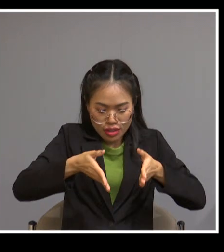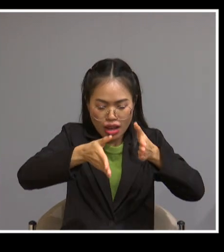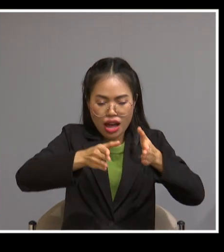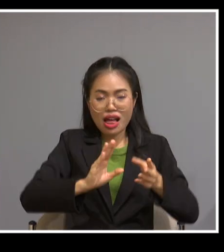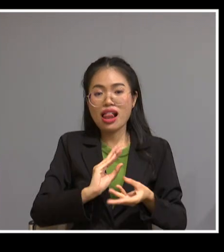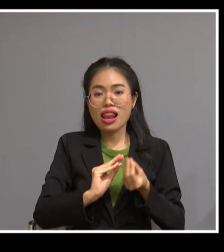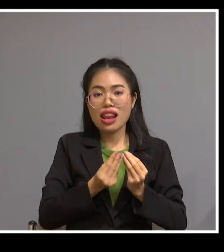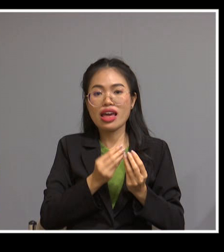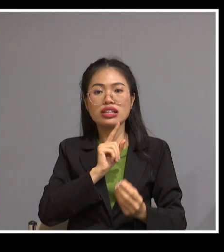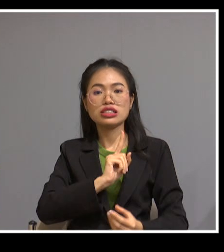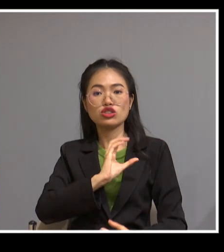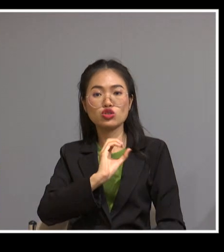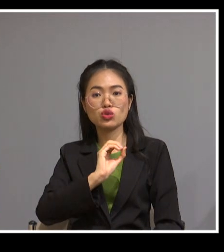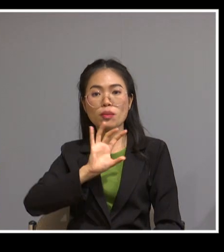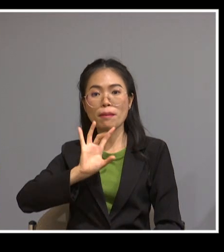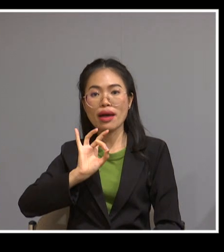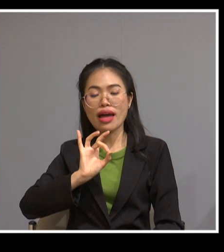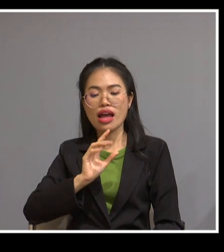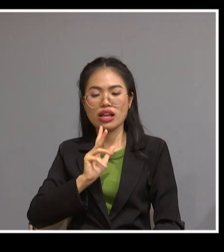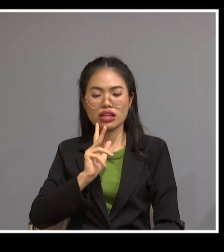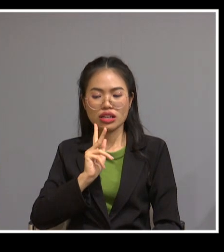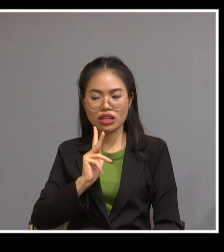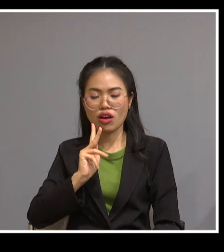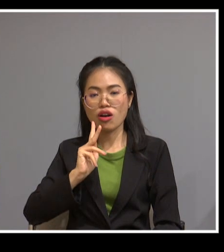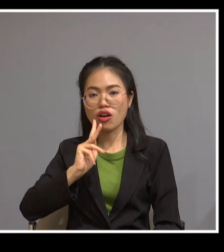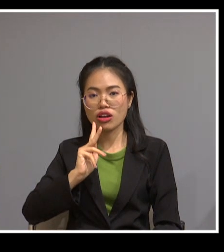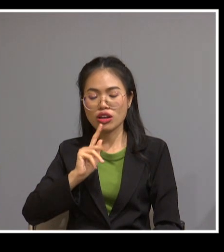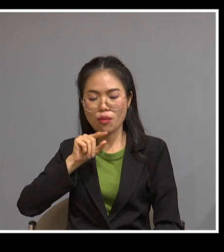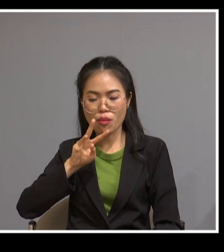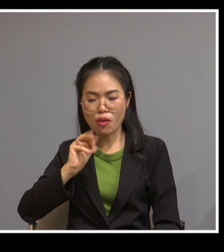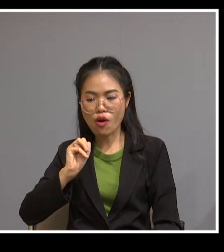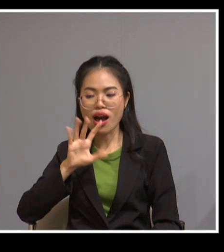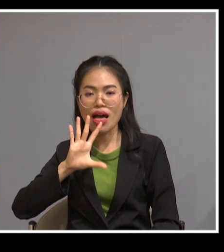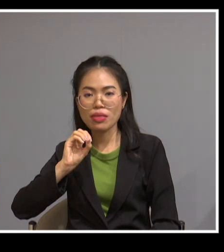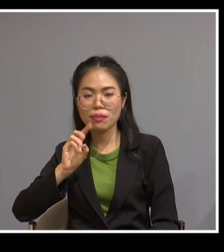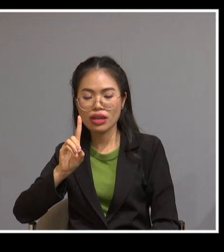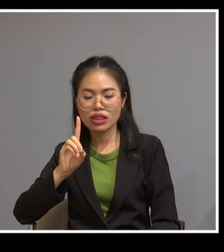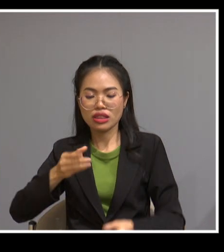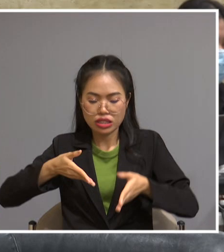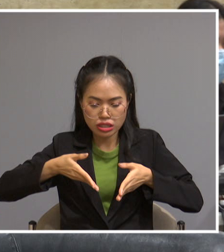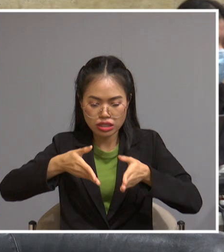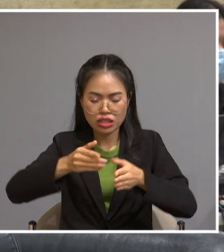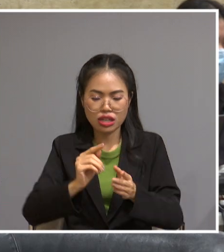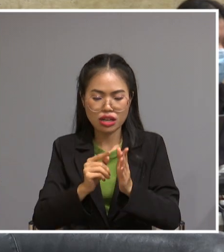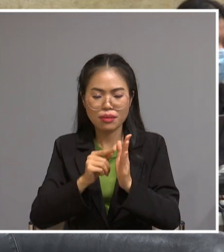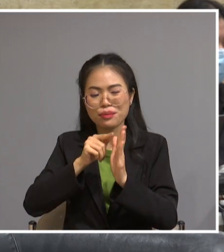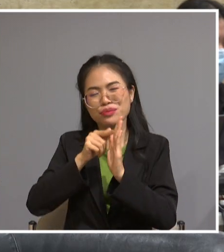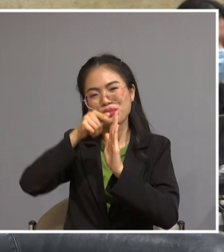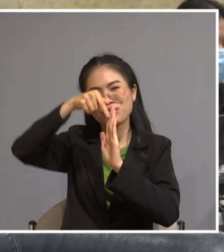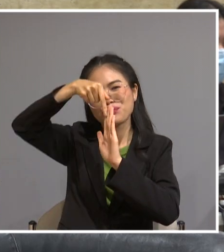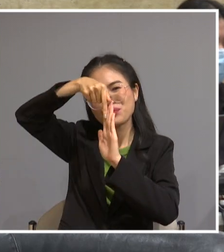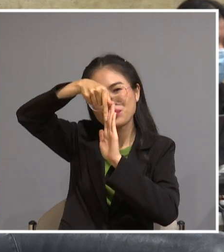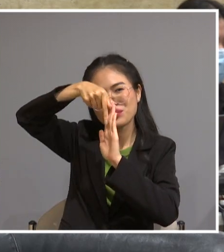ก.51 บวก 789แนวเส้นทางจะมุ่งลงที่ใต้